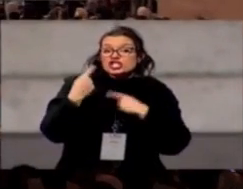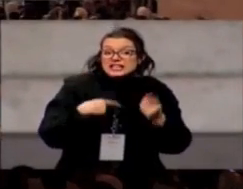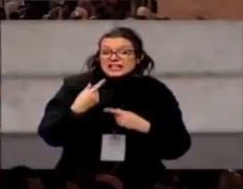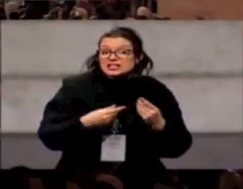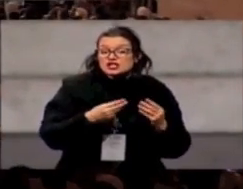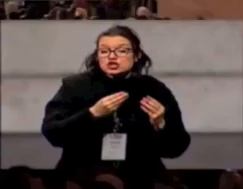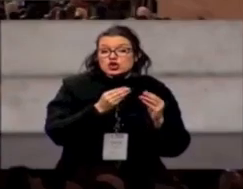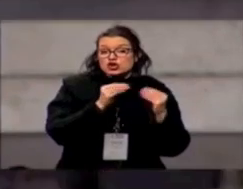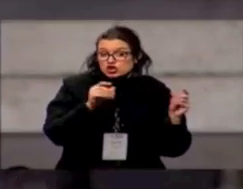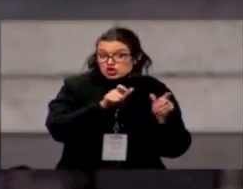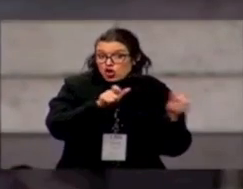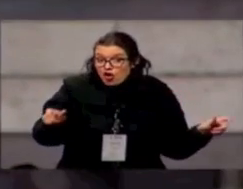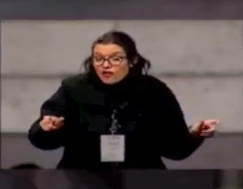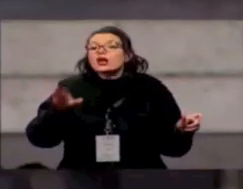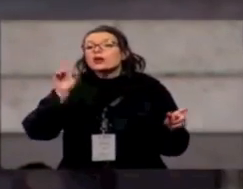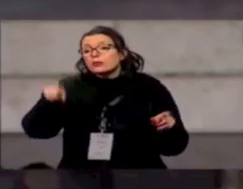De